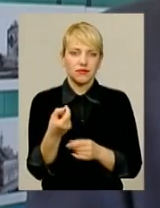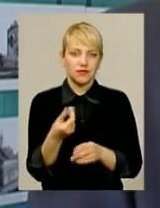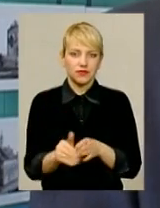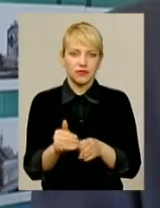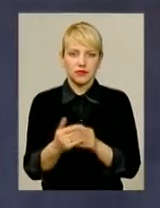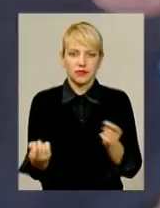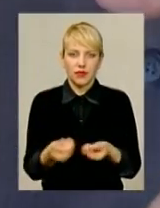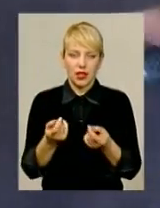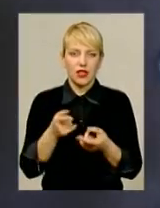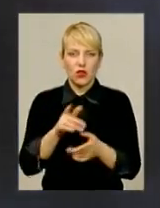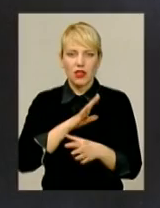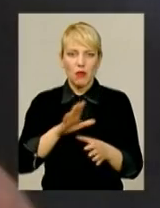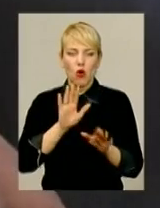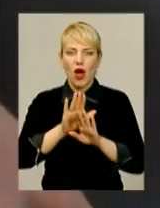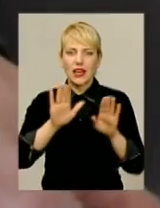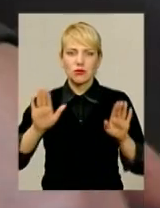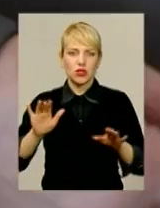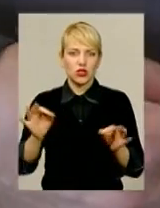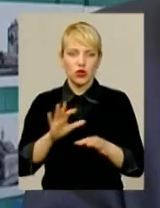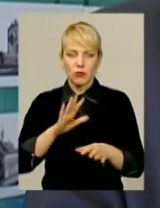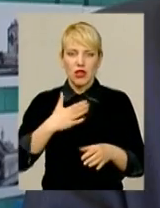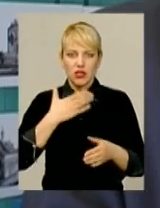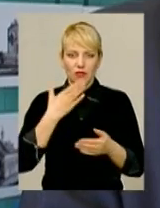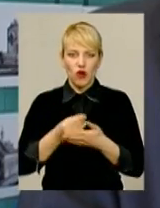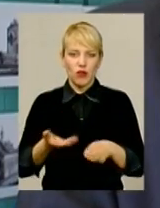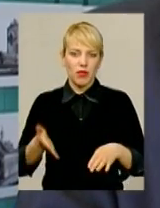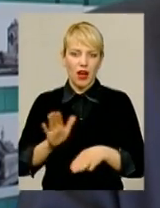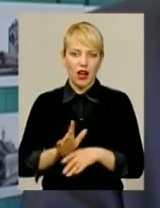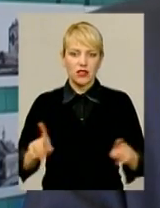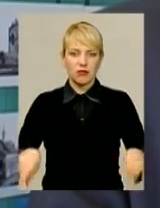було ні експозиції, нічого. Я своїм наказом створив